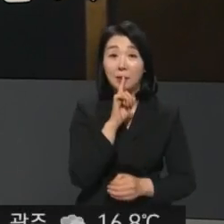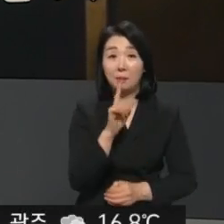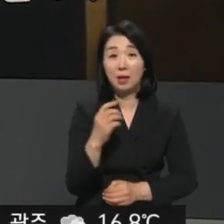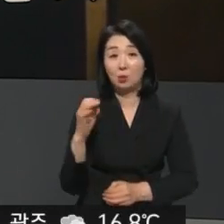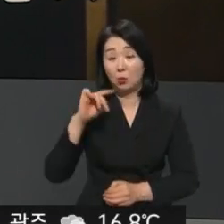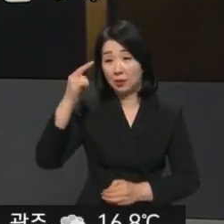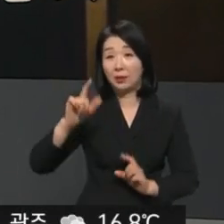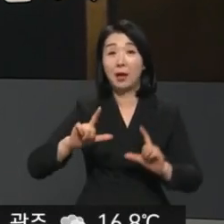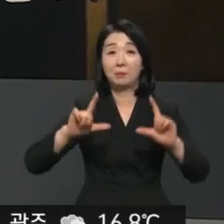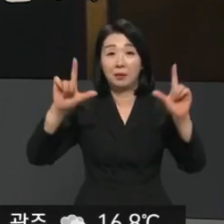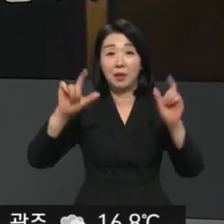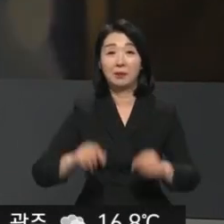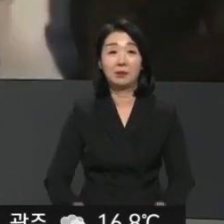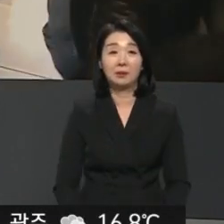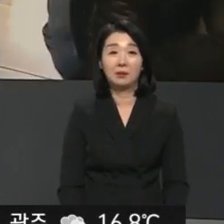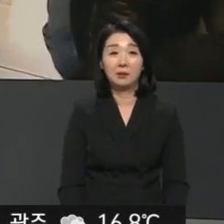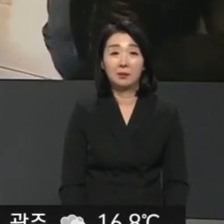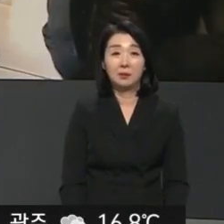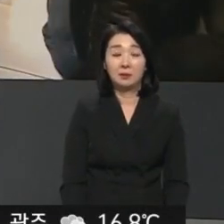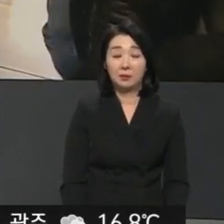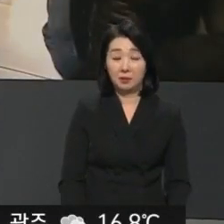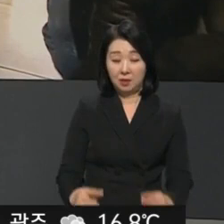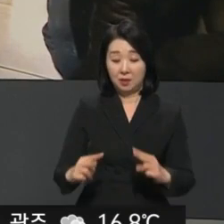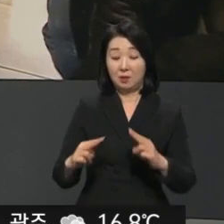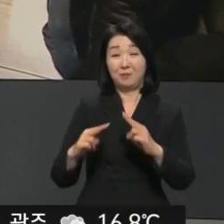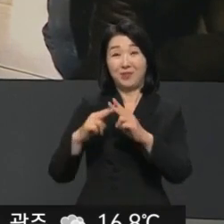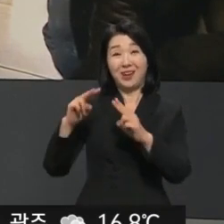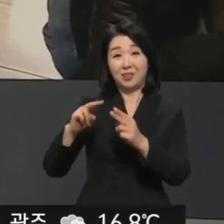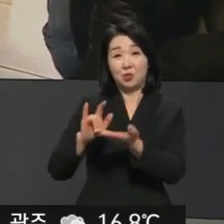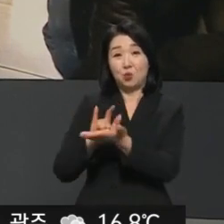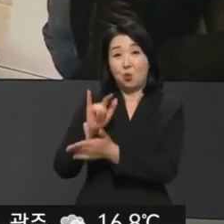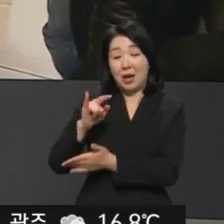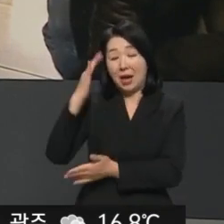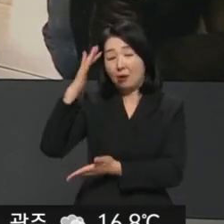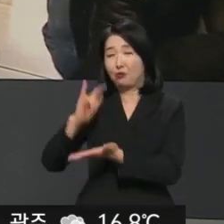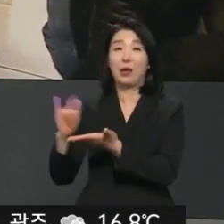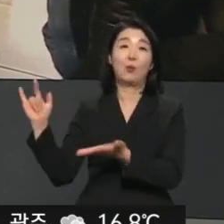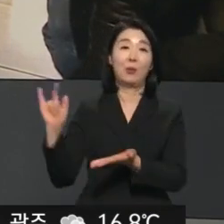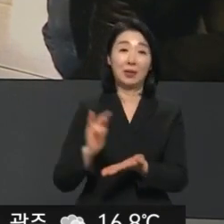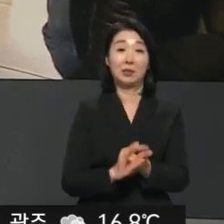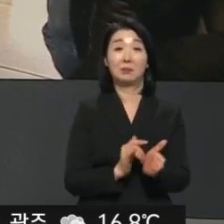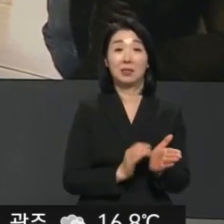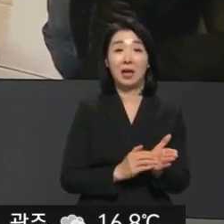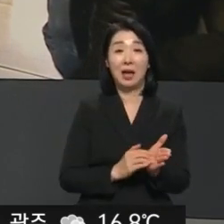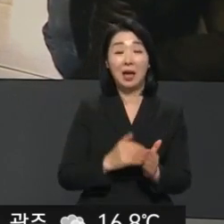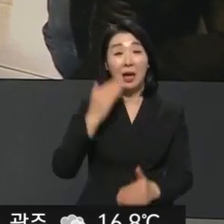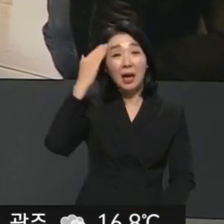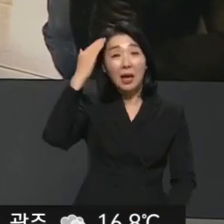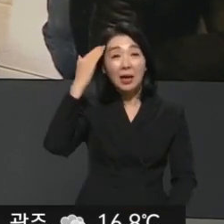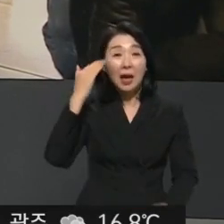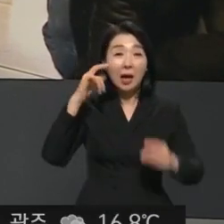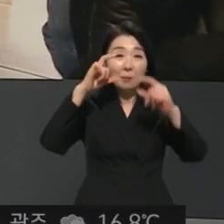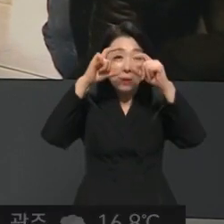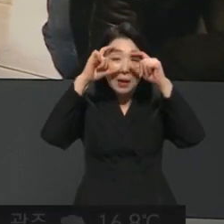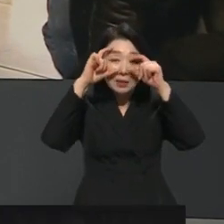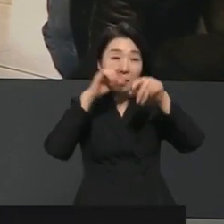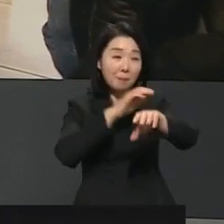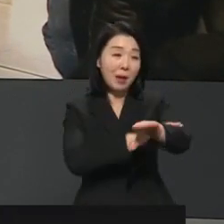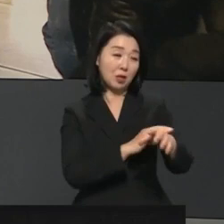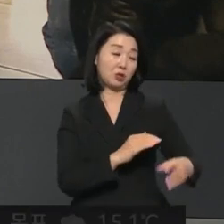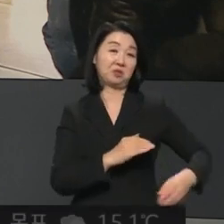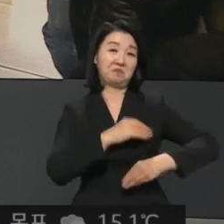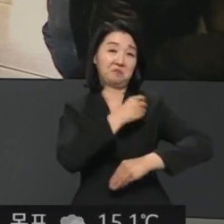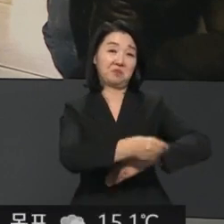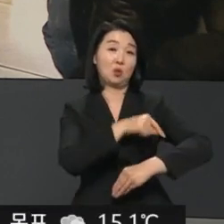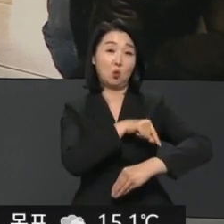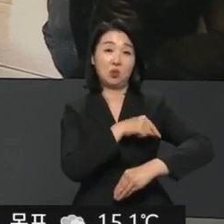바로 다음 날 샤를드골 공항에서 한국행 비행기에 올라탔습니다. 이 까만색 볼테와 팔에 걸친 코트,